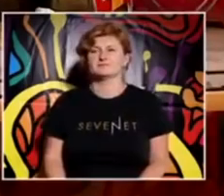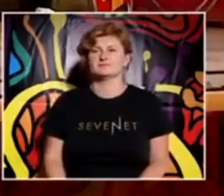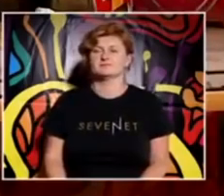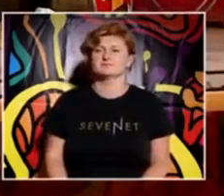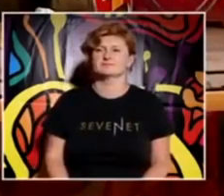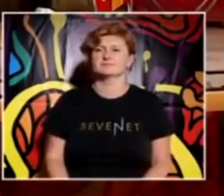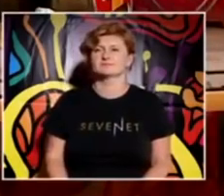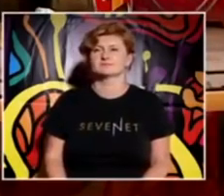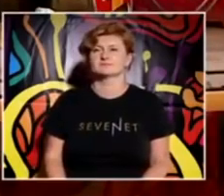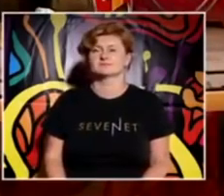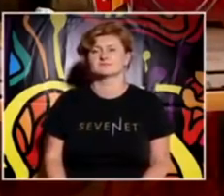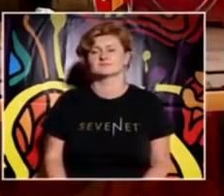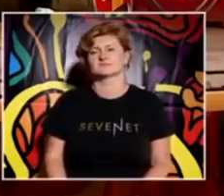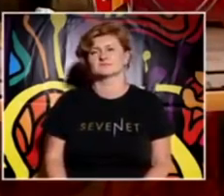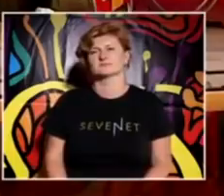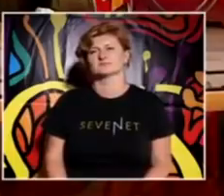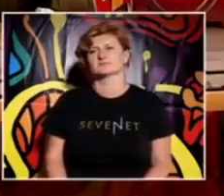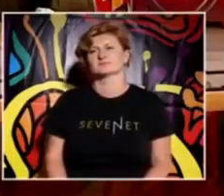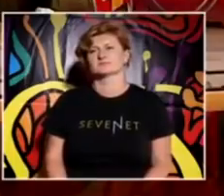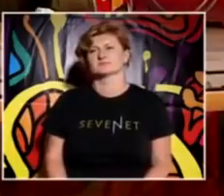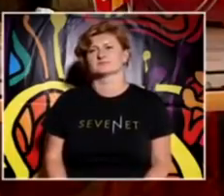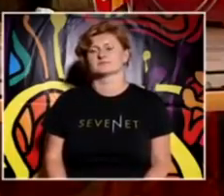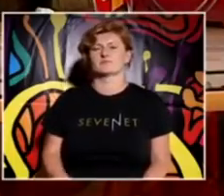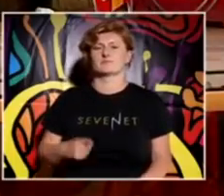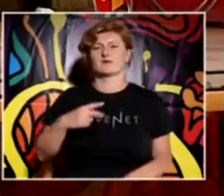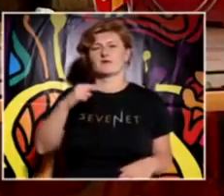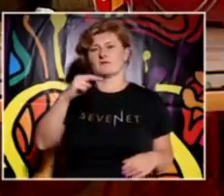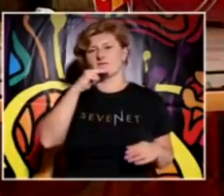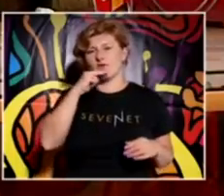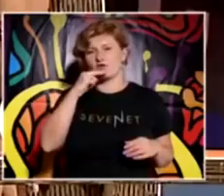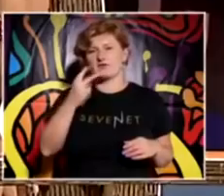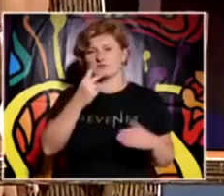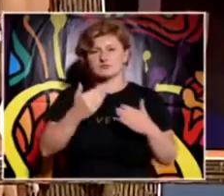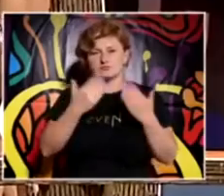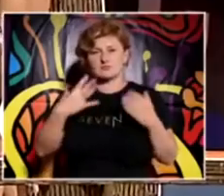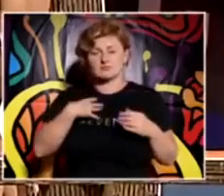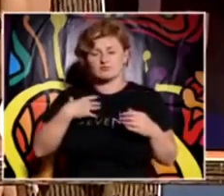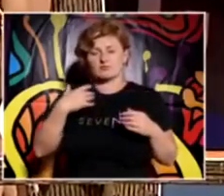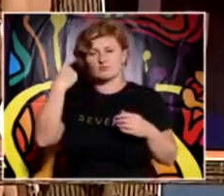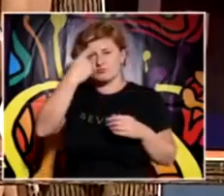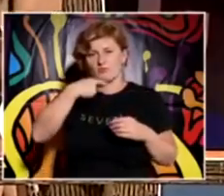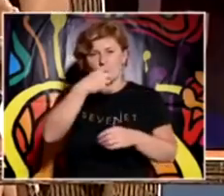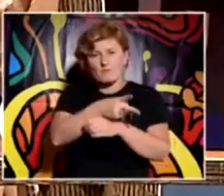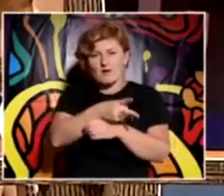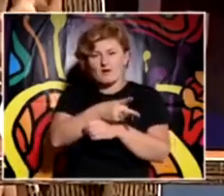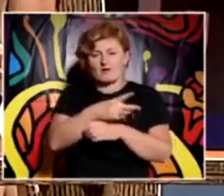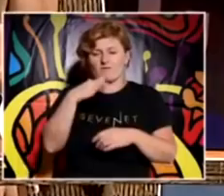No nie było gdzie. Pięknie się uzupełniacie. Jak to bywa, woda drugiego dnia, był straszny upał, woda skończyła się już drugiego dnia i mieliśmy awaryjnie